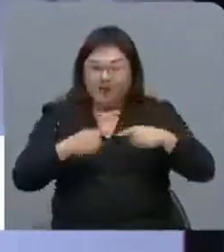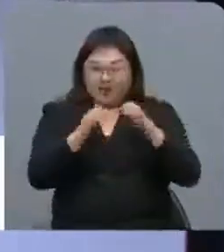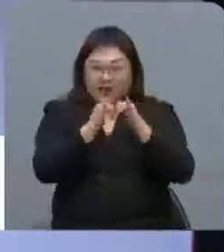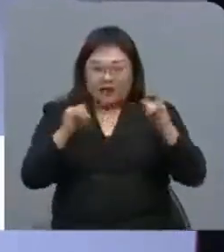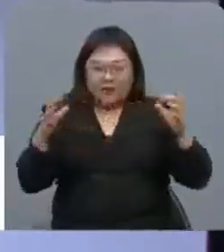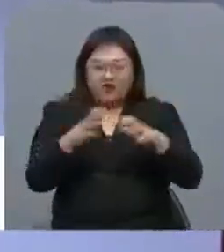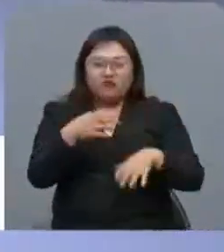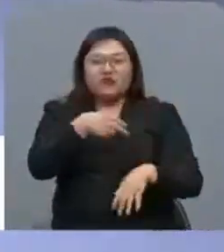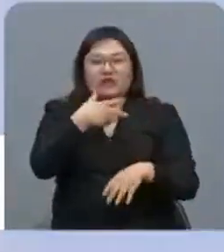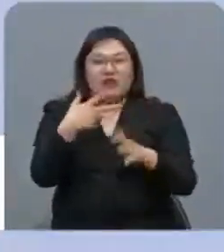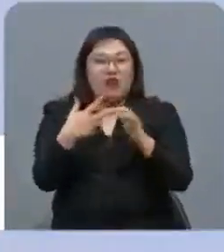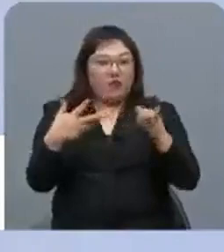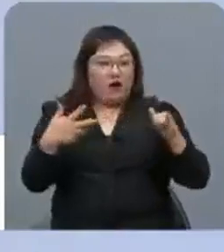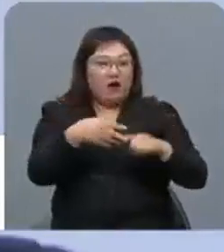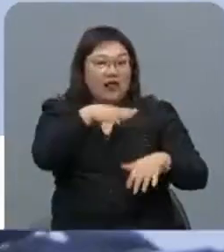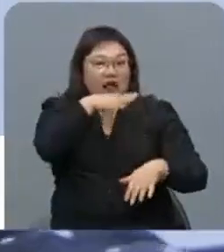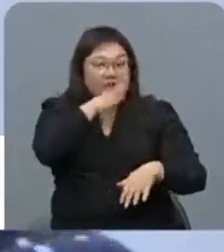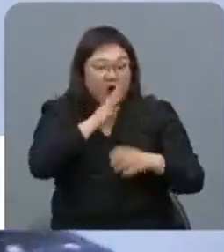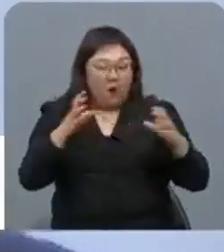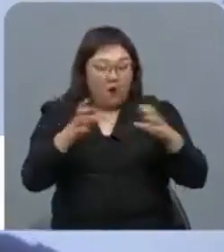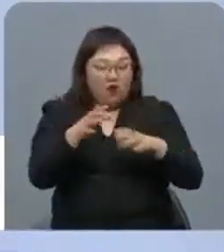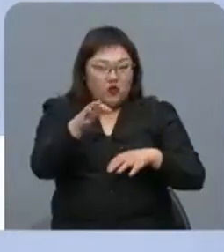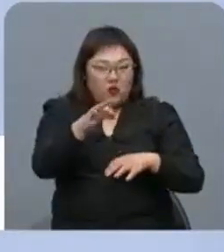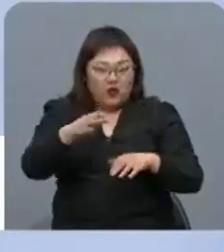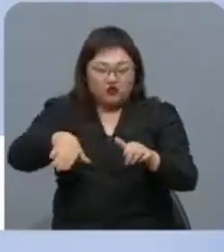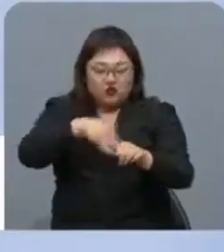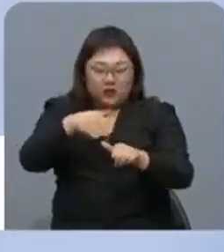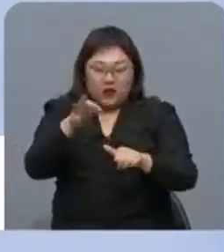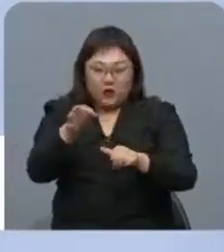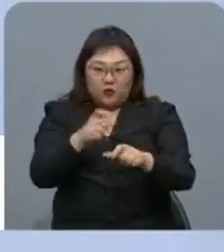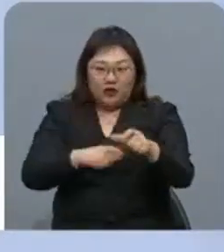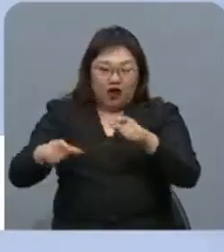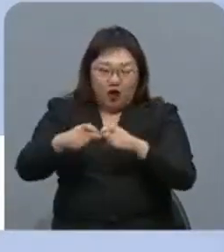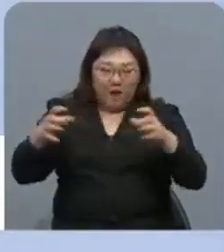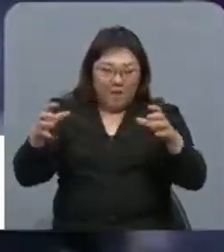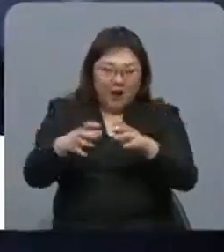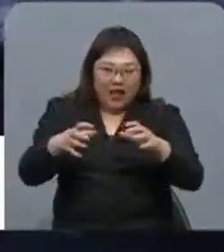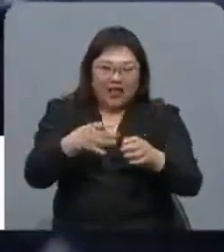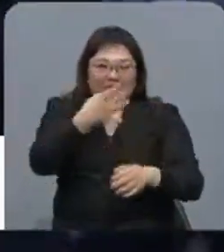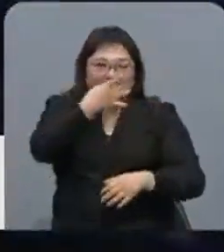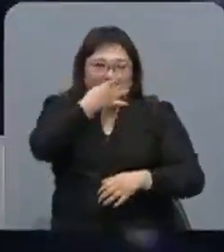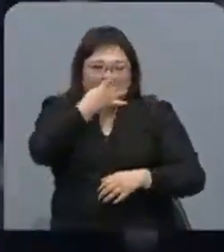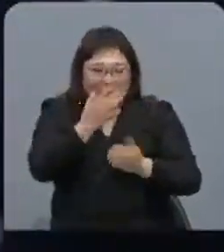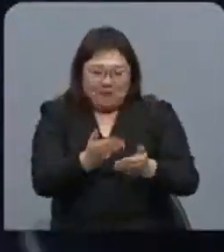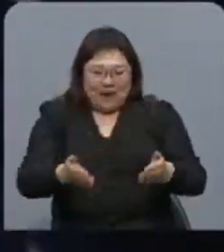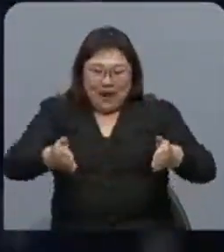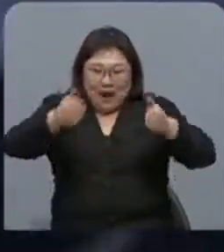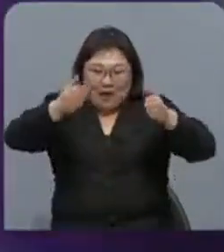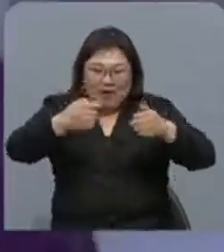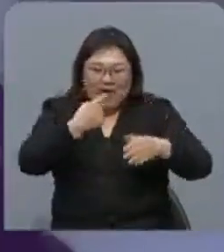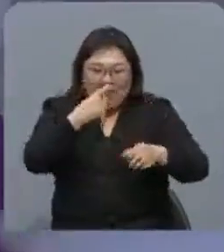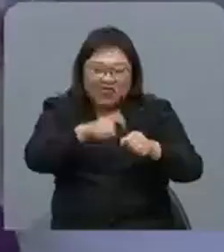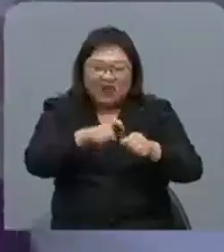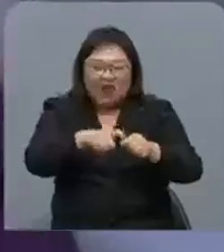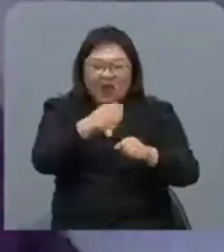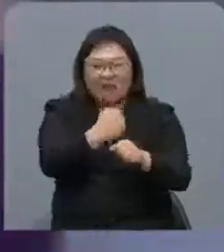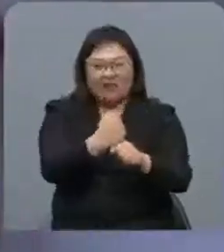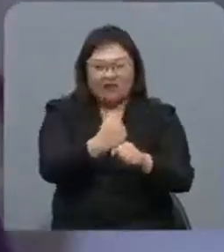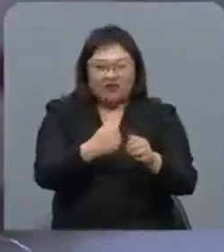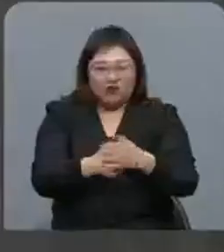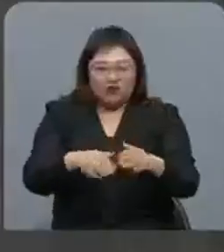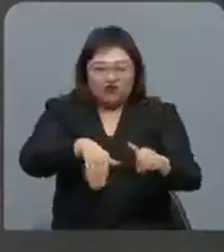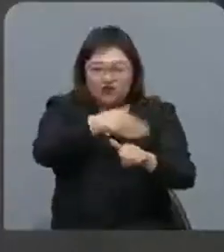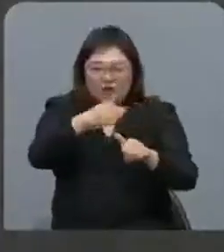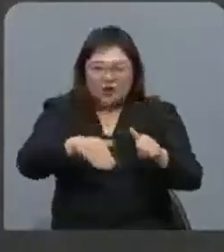7명. 어르신들이 모은 돈에 주변에 도움이 더해져 쌀 한 가마니 분량의 떡이 만들어졌고 마을의